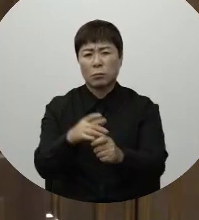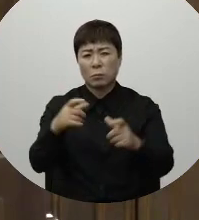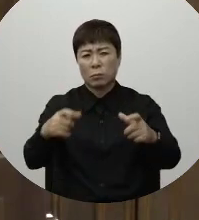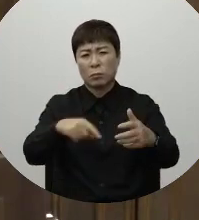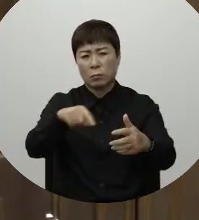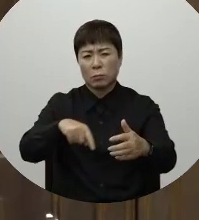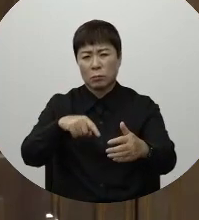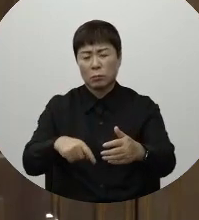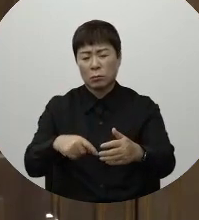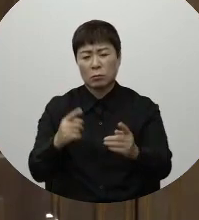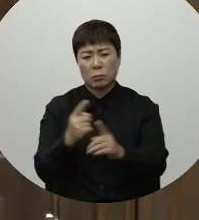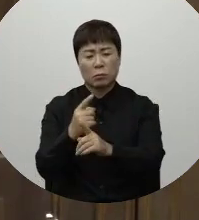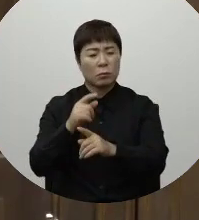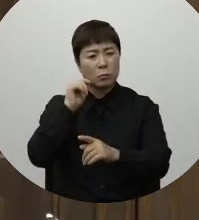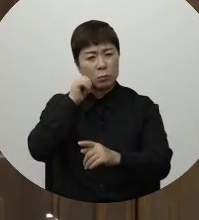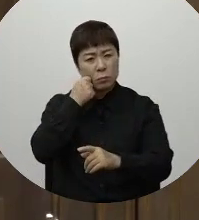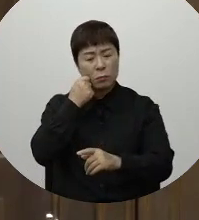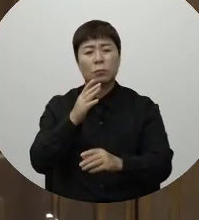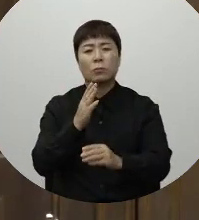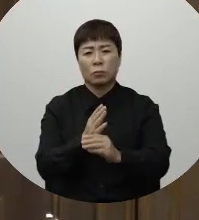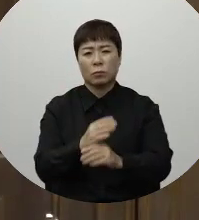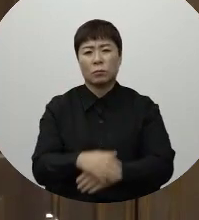수 없는 실정입니다.